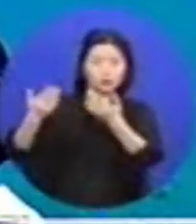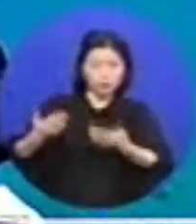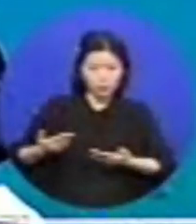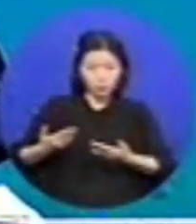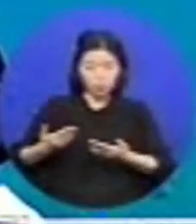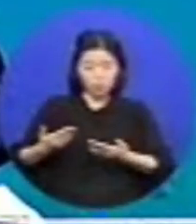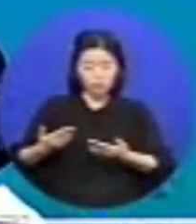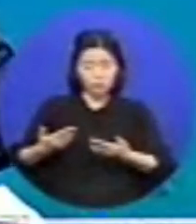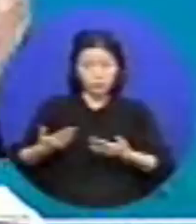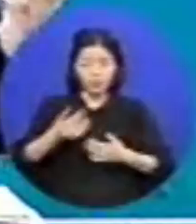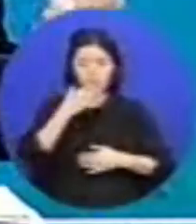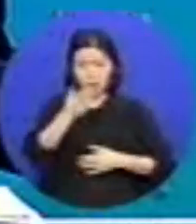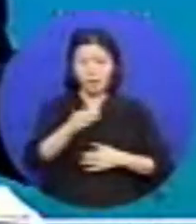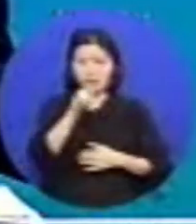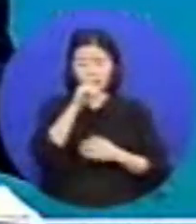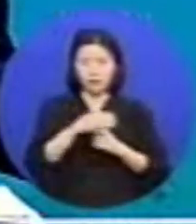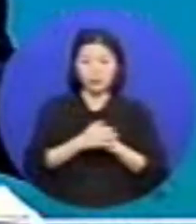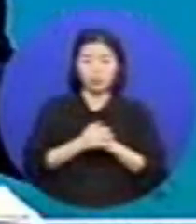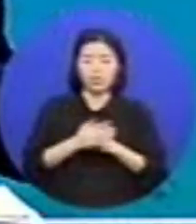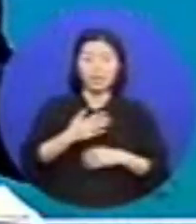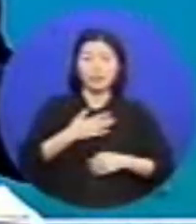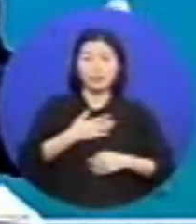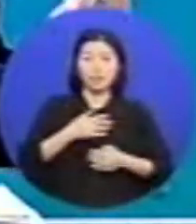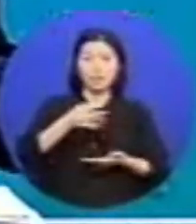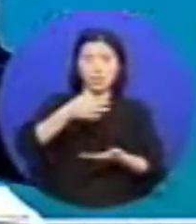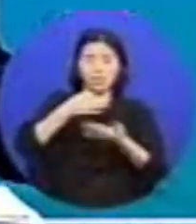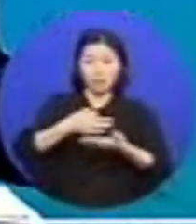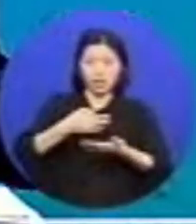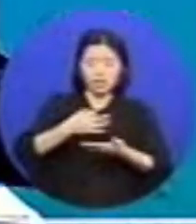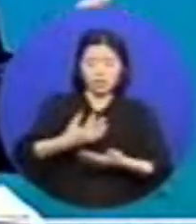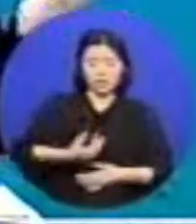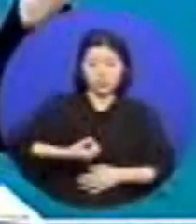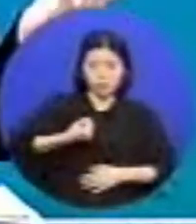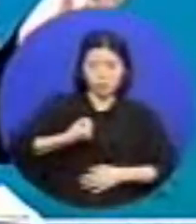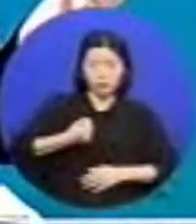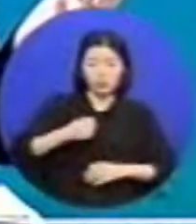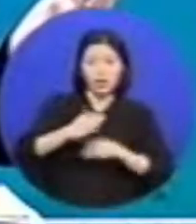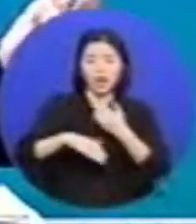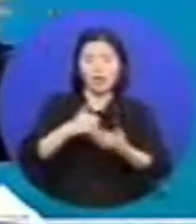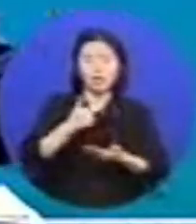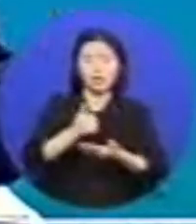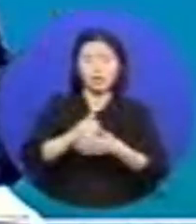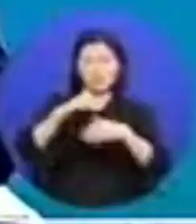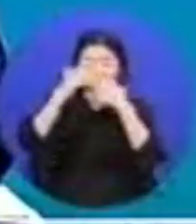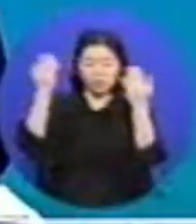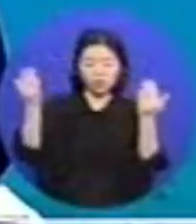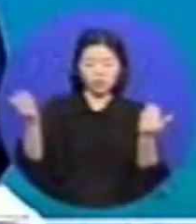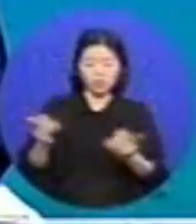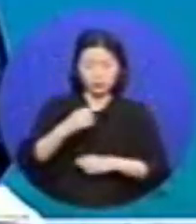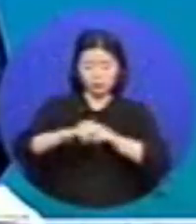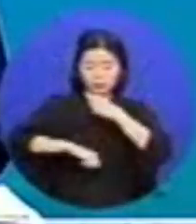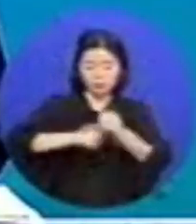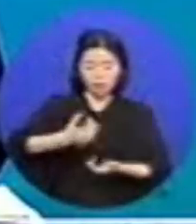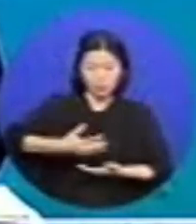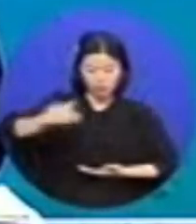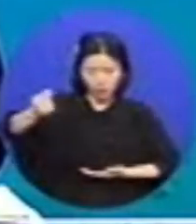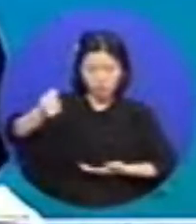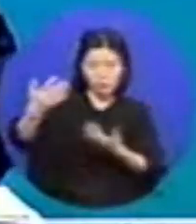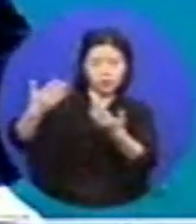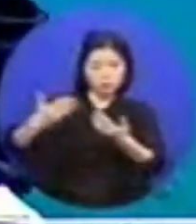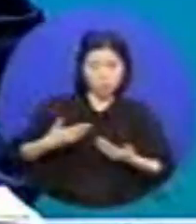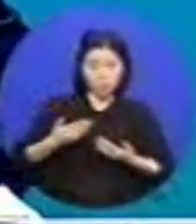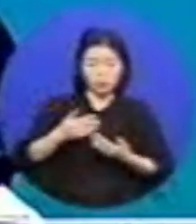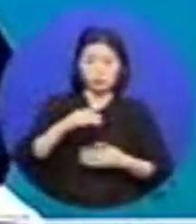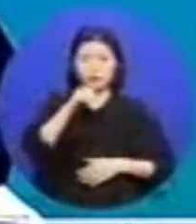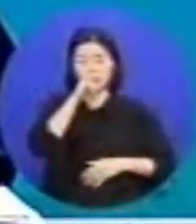하세요. 내 가지고 있는 소유 다 하나님 마음대로 가져가기도 하시고 주시기도 하세요.